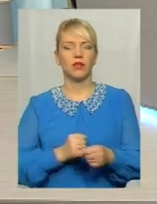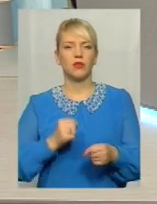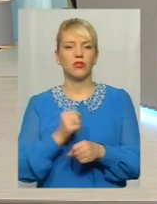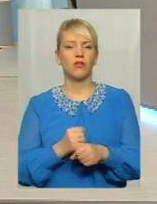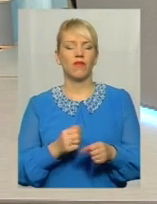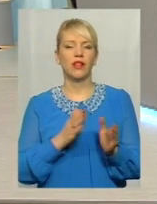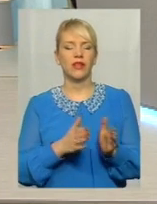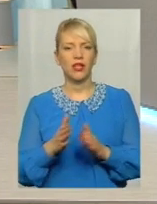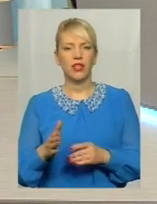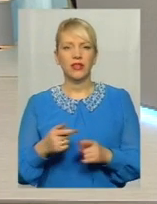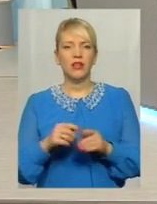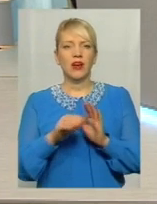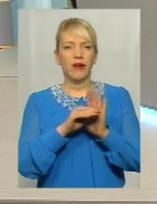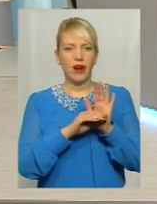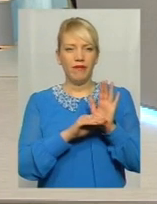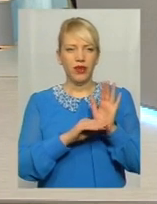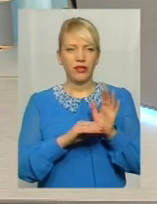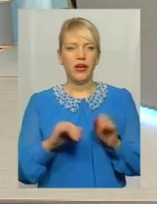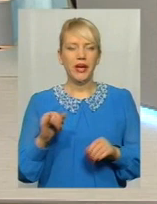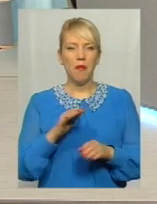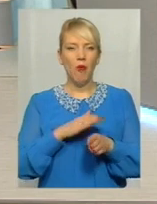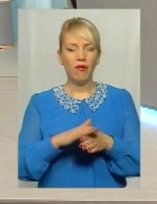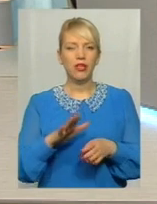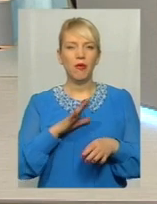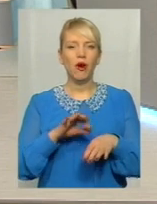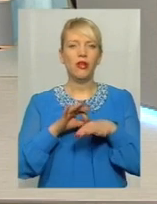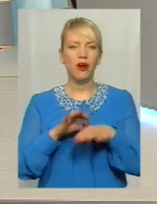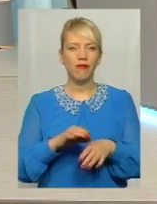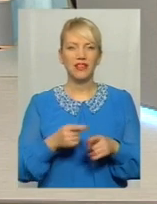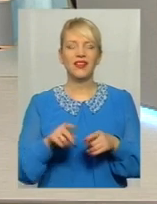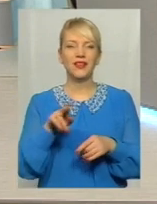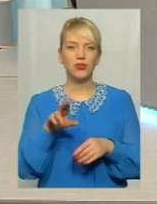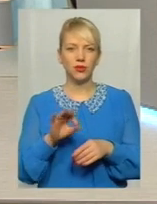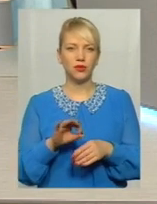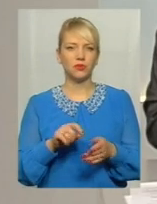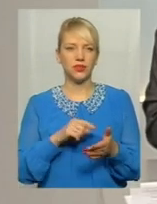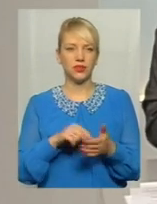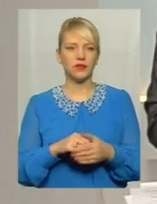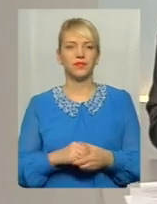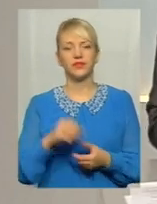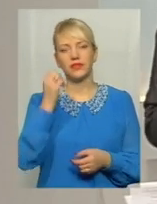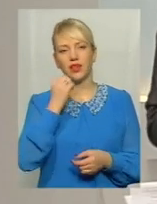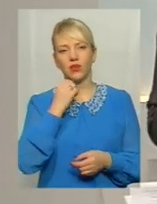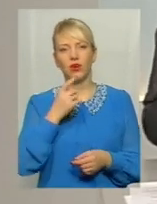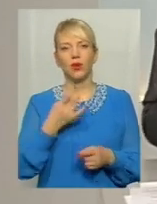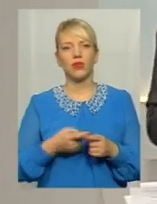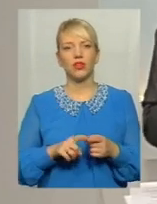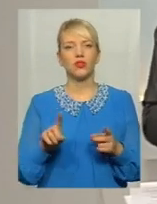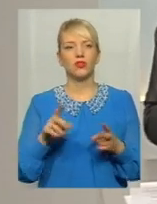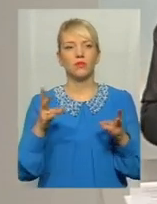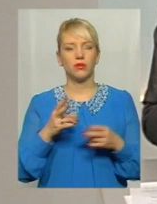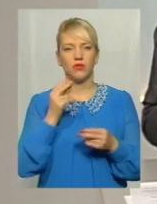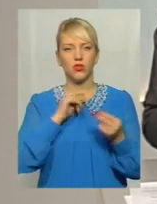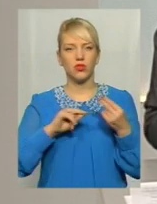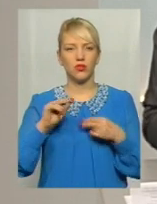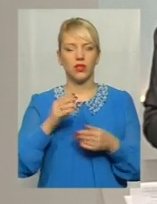чином графіки, і вони були повністю доведені до населення міста. Дякую, пане Сергій. Про те, що потребує